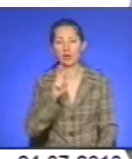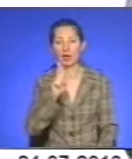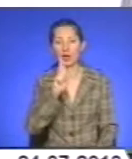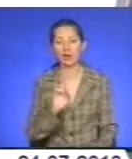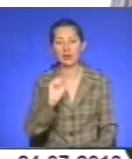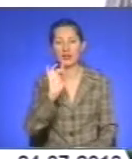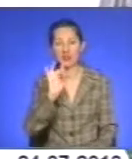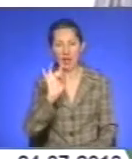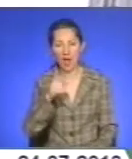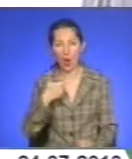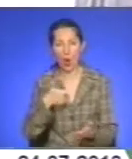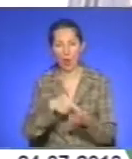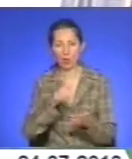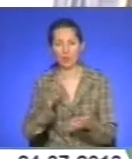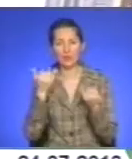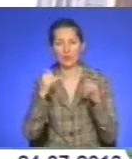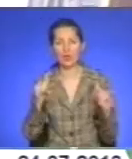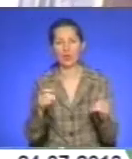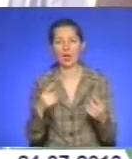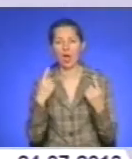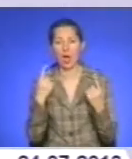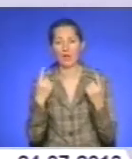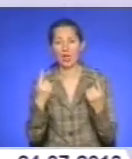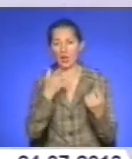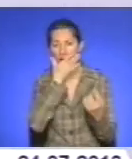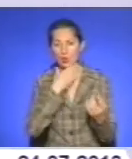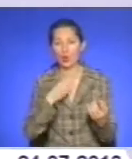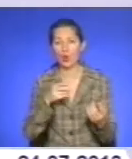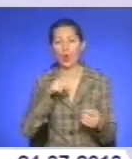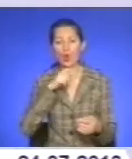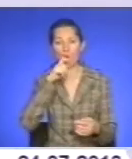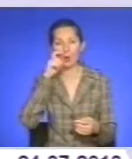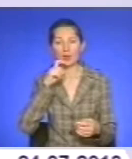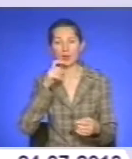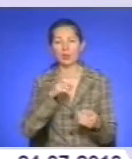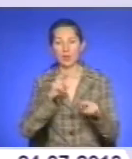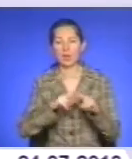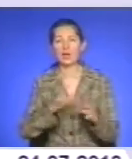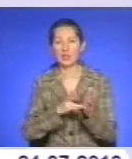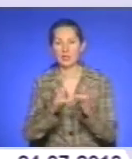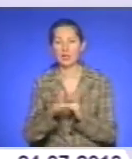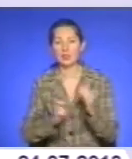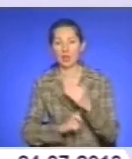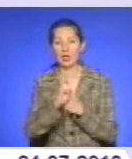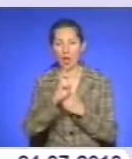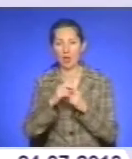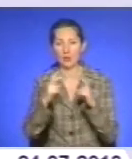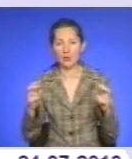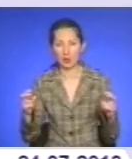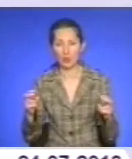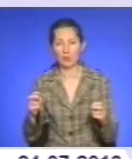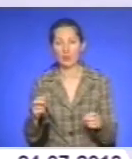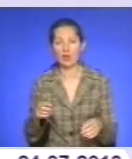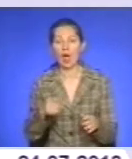величчю християнських храмів і святинь, тому згодилася на таїнство хрещення. Ім'я російській княгині обрано було на честь святої цариці